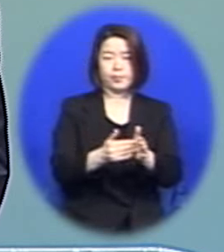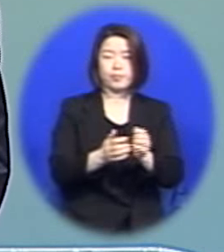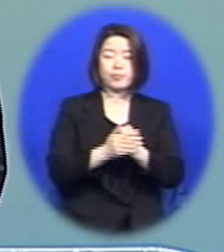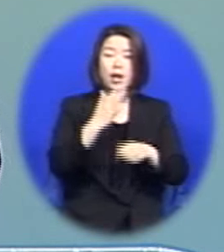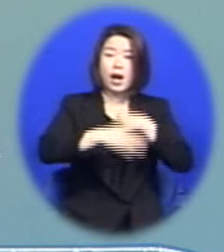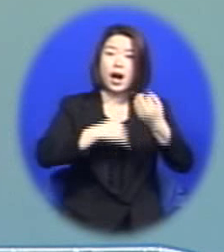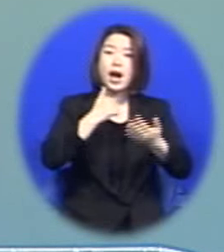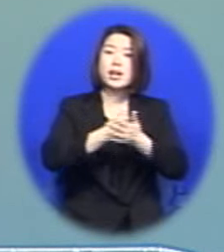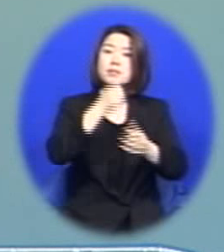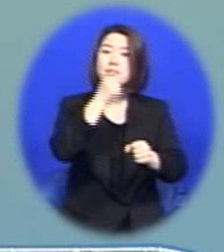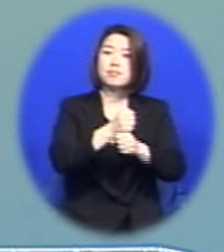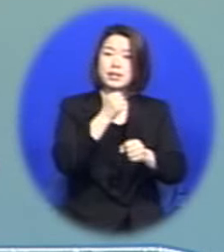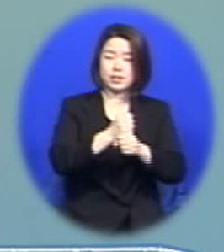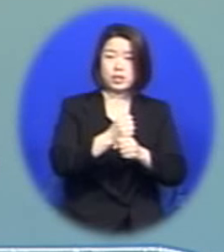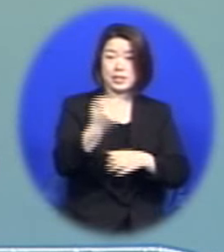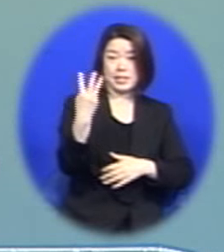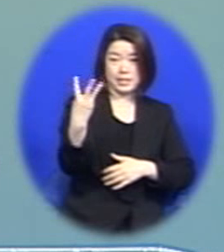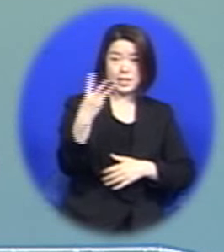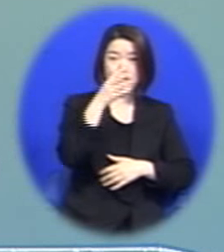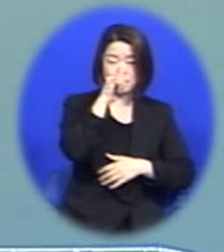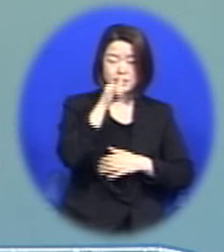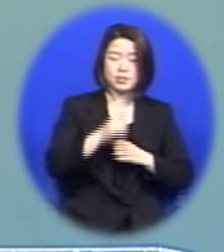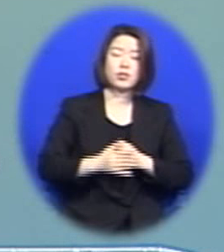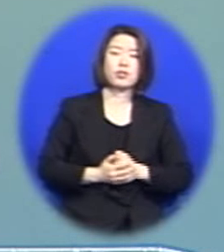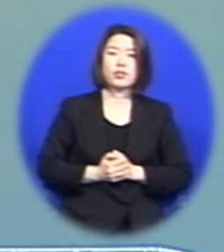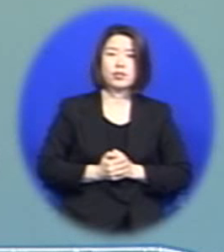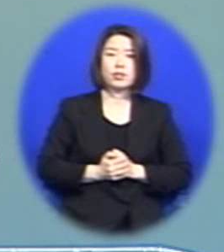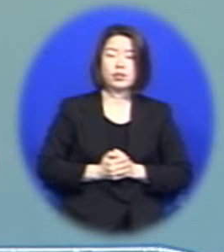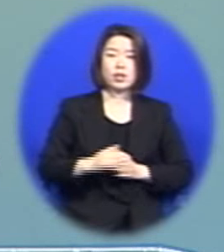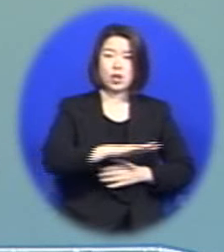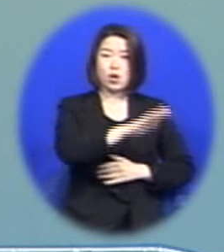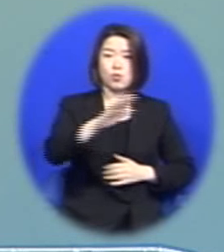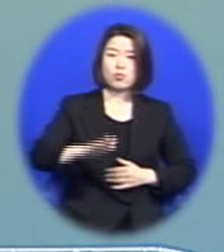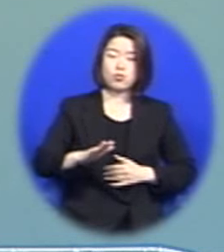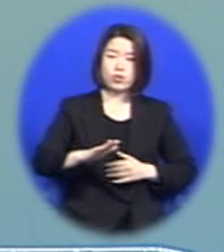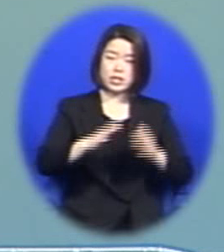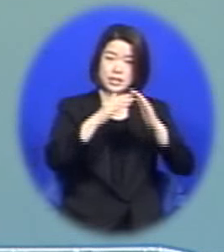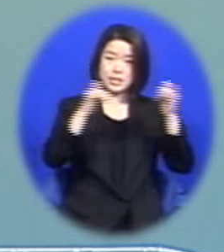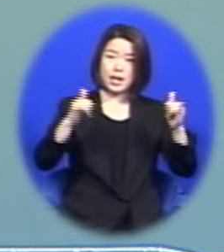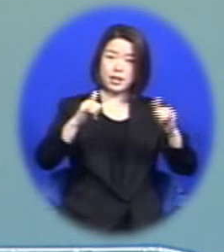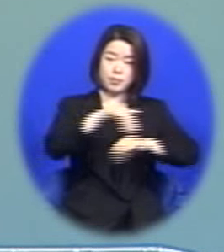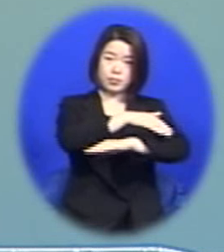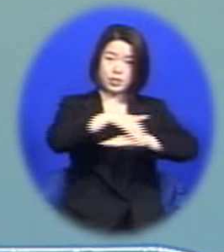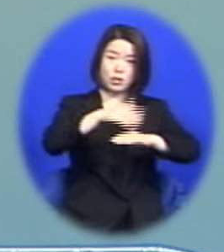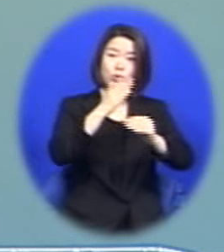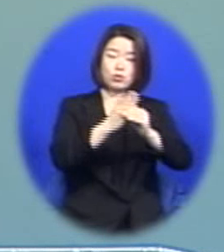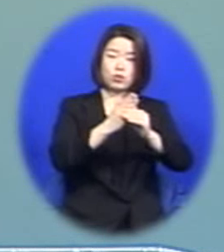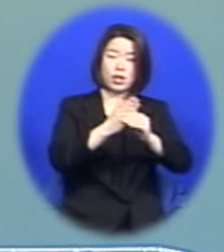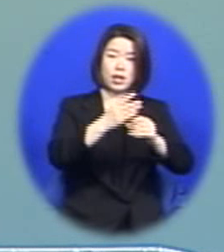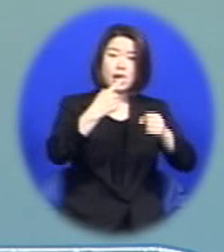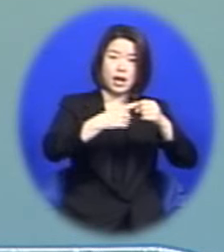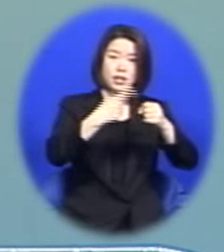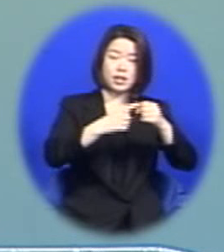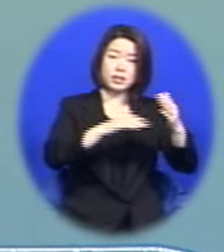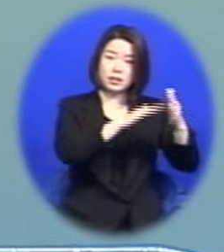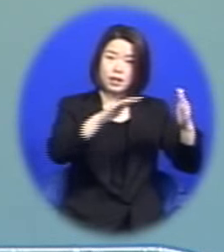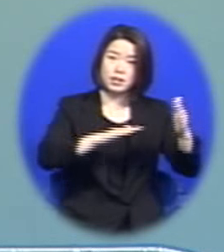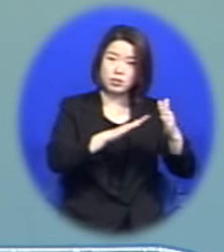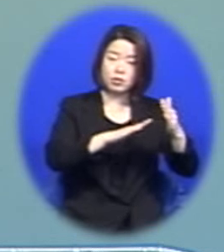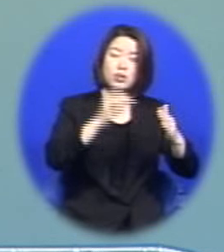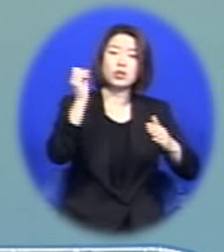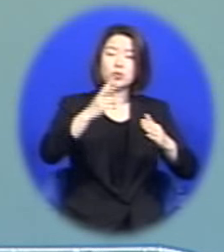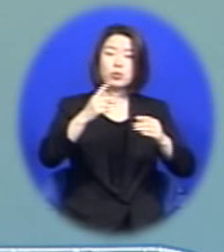하나님이 만드신 것이 3가지가 있습니다 우리 인간의 제도 중의 하나는 과정이고 하나님 교회 고 하나는